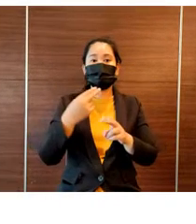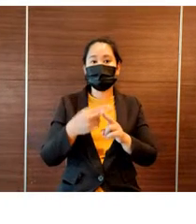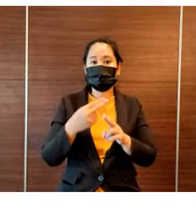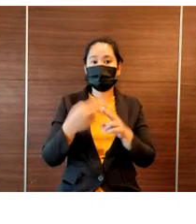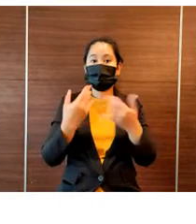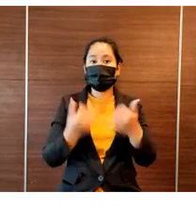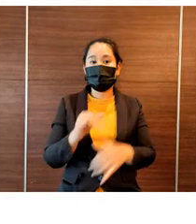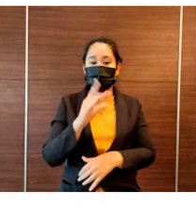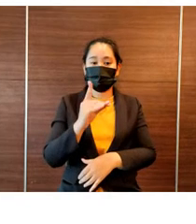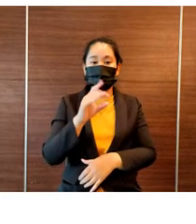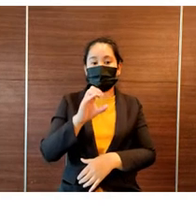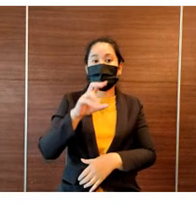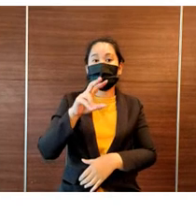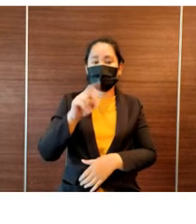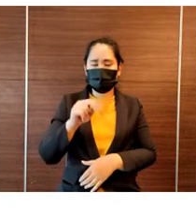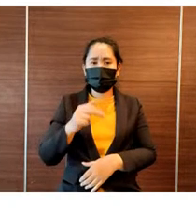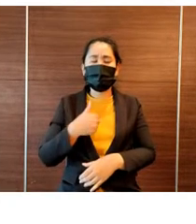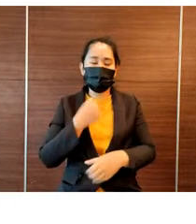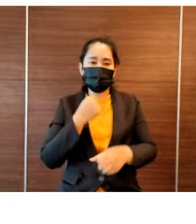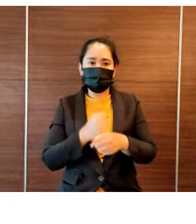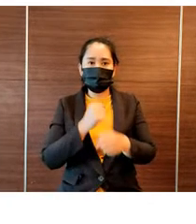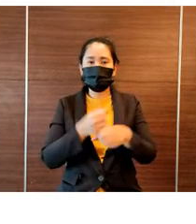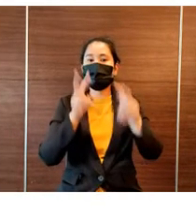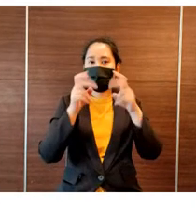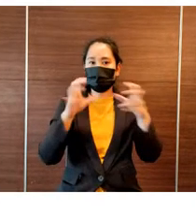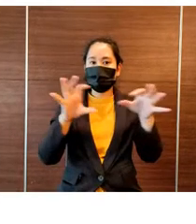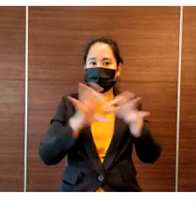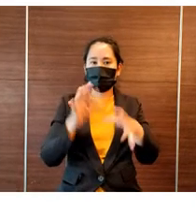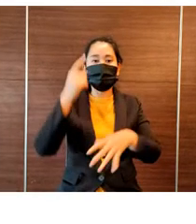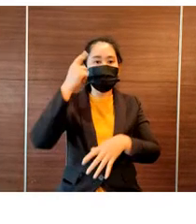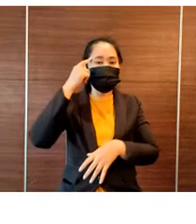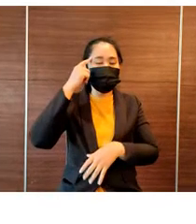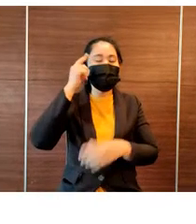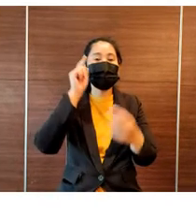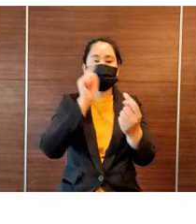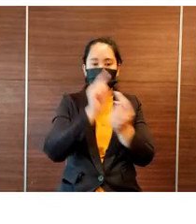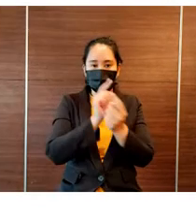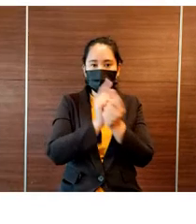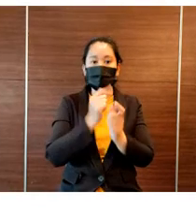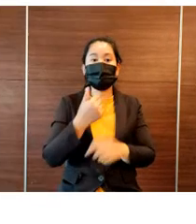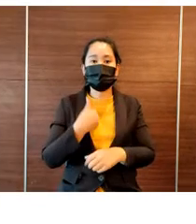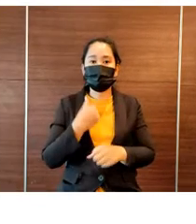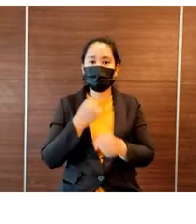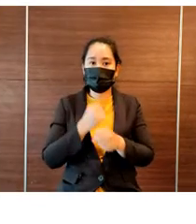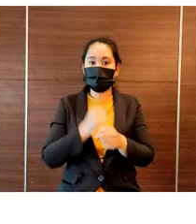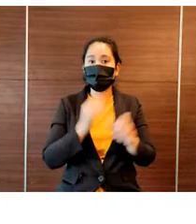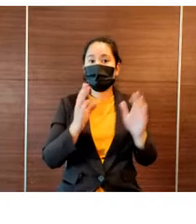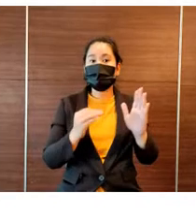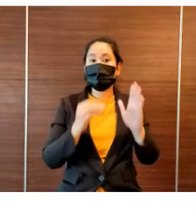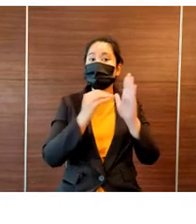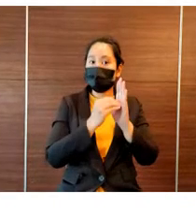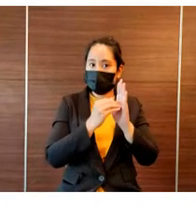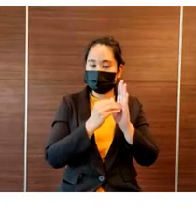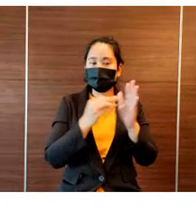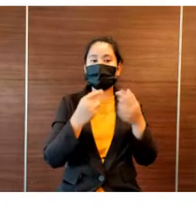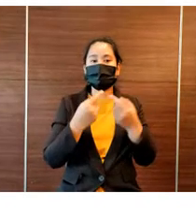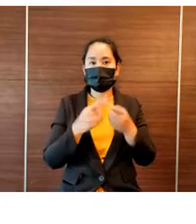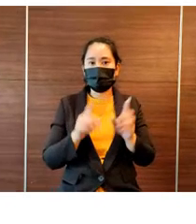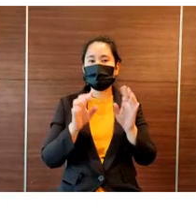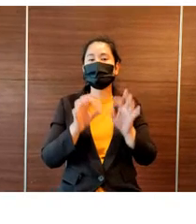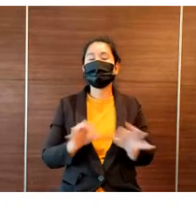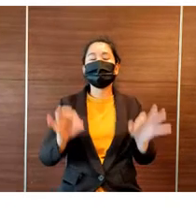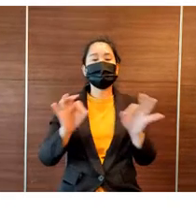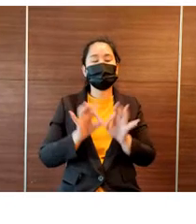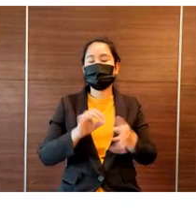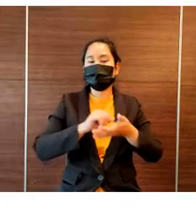ดินนะคะหลายคนที่ทำเรื่องนี้ก็รู้จักคุณดินเพราะว่าถึงแม้ว่าจะทำงานอยู่กับกทม.แต่ใจนี่